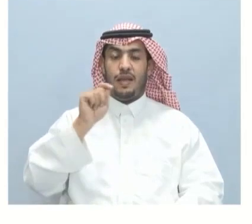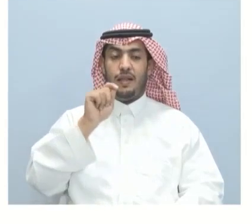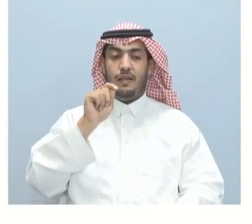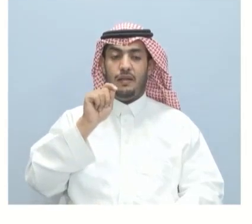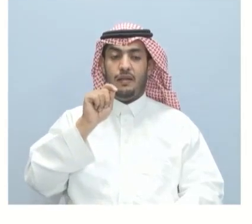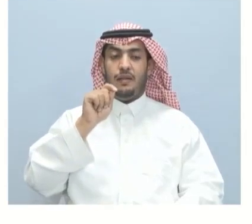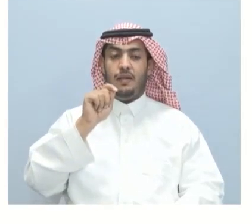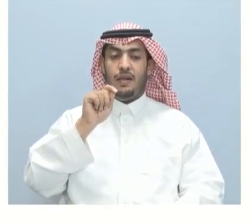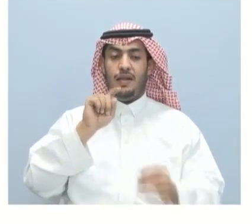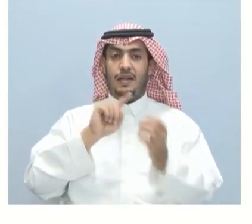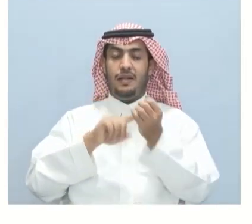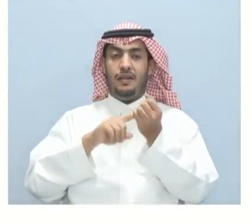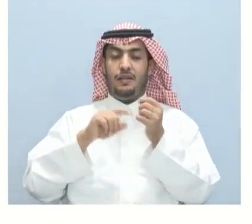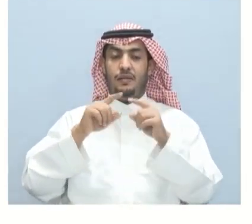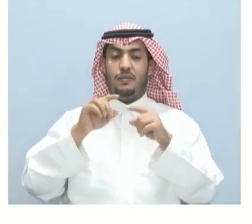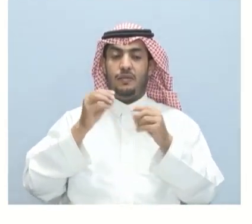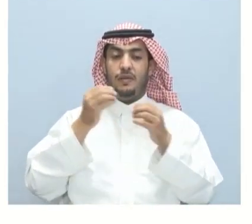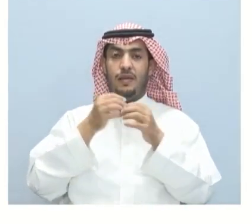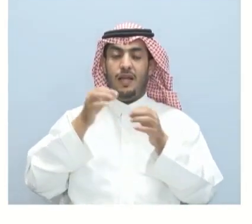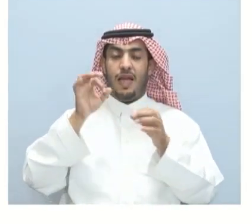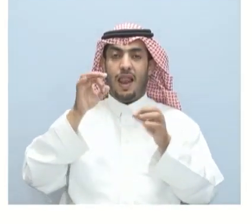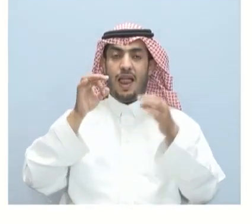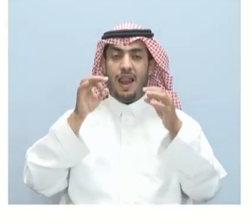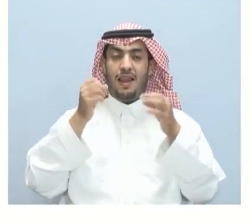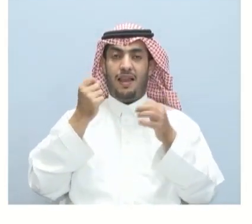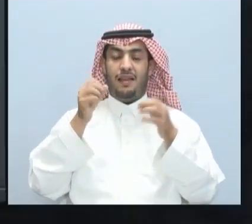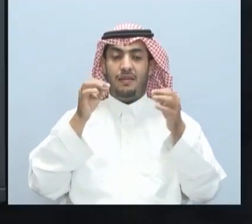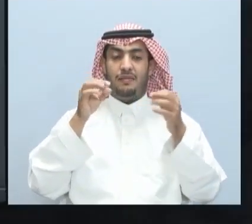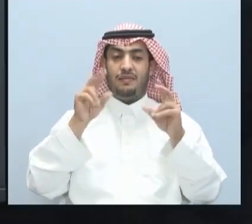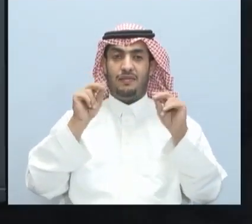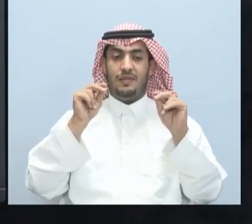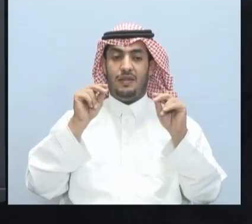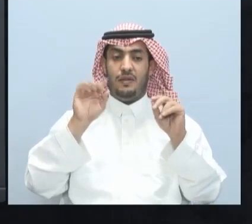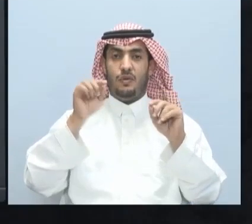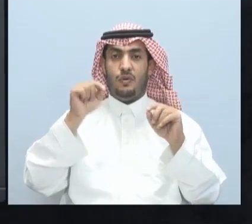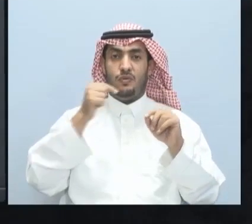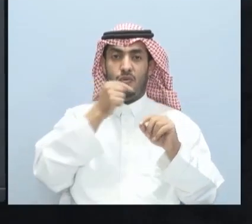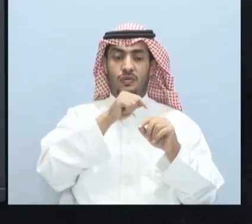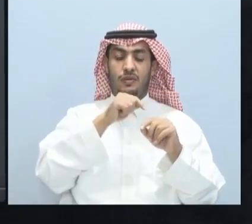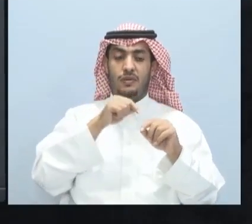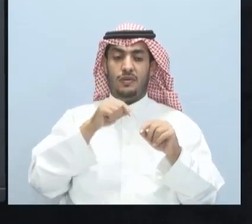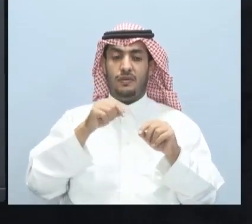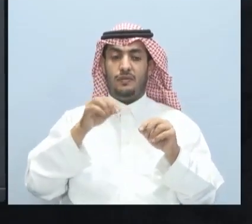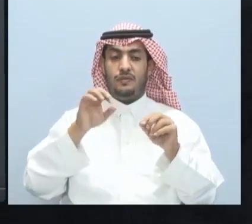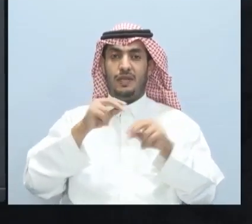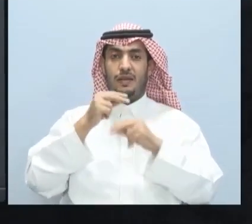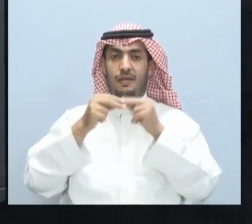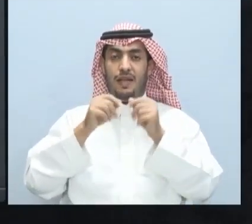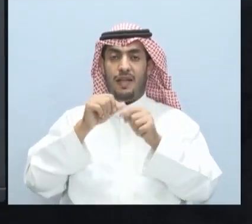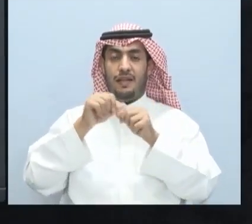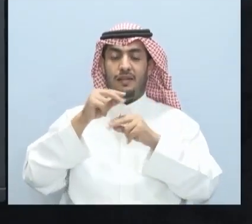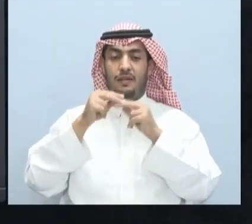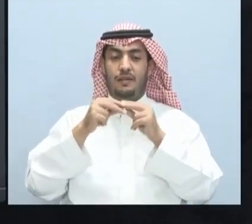قلم رصاص بهذا الشكل جيب هللات هللت من نفس الشيء ولنقل نص ونص ونص ونص نربطهم مع بعض بعضهم